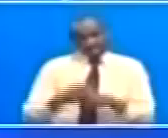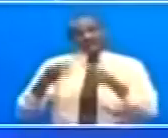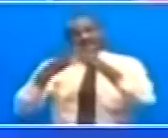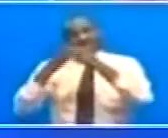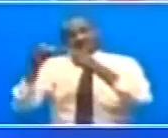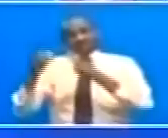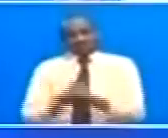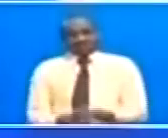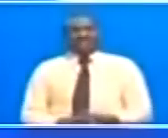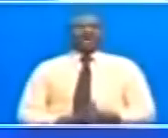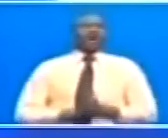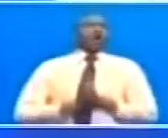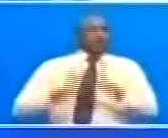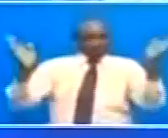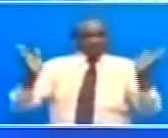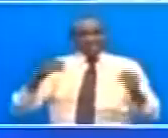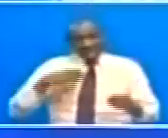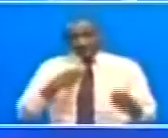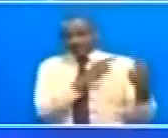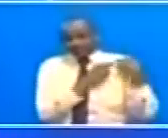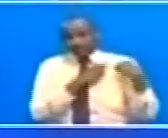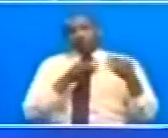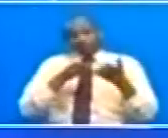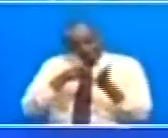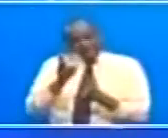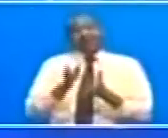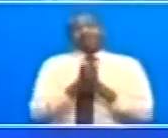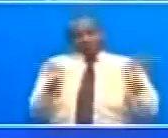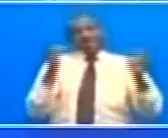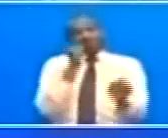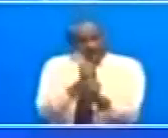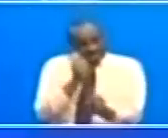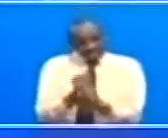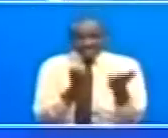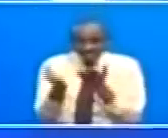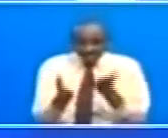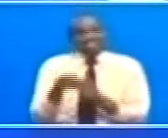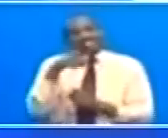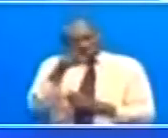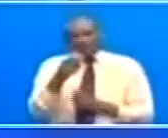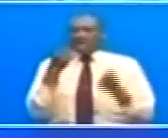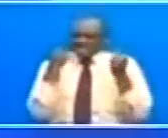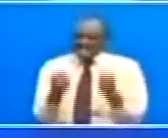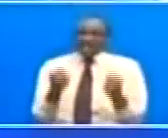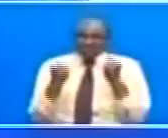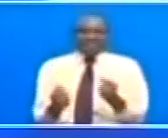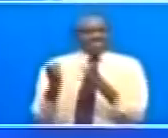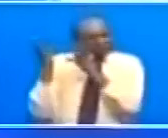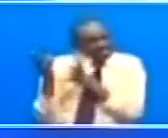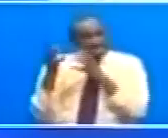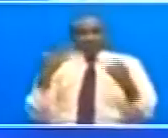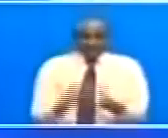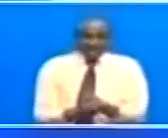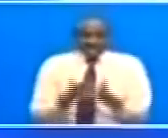15,800. Ni wazi kuwa jukumu la kuwalipa wafanyakazi wa umma limekuwa mzigo kwa mlipa ushuru, dhana ambayo imemsukuma